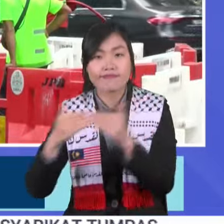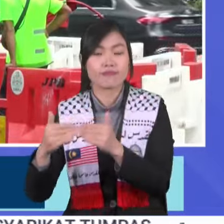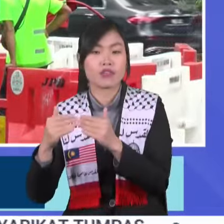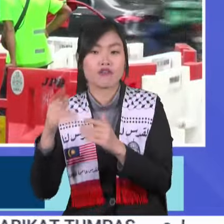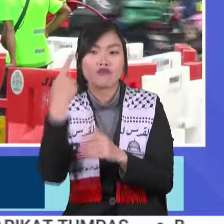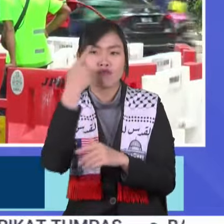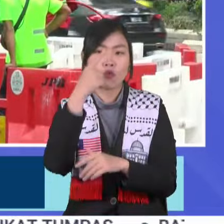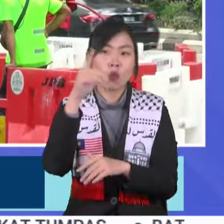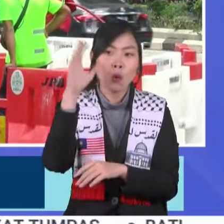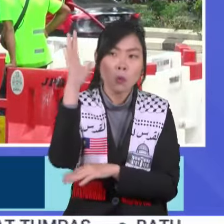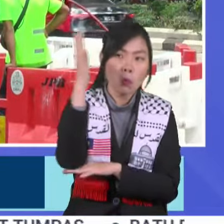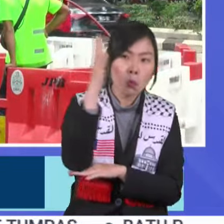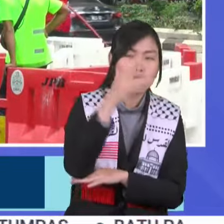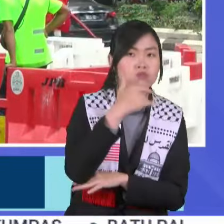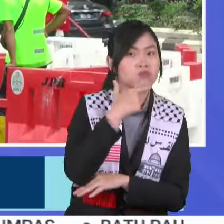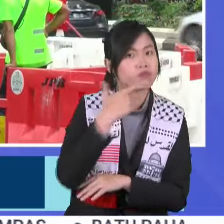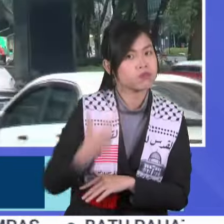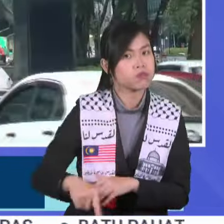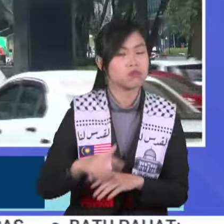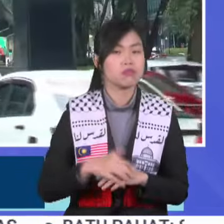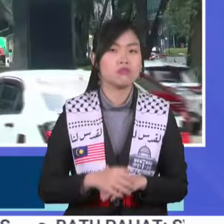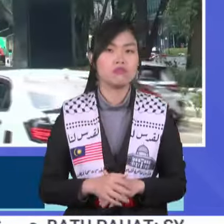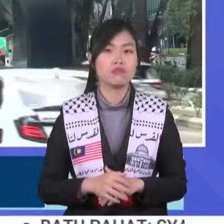dilakukan terhadap pokok berusia.